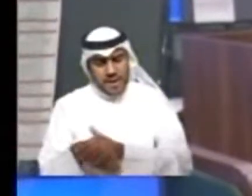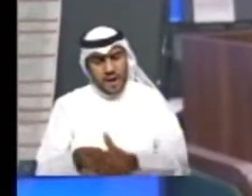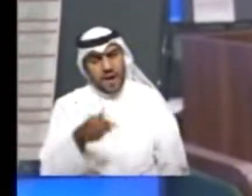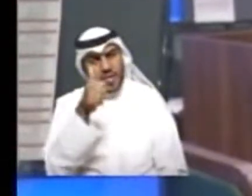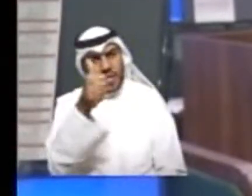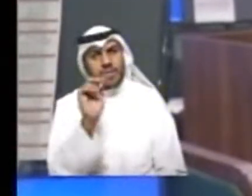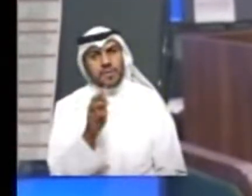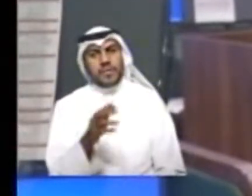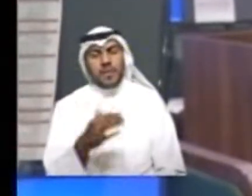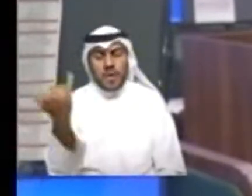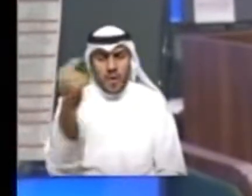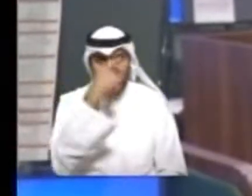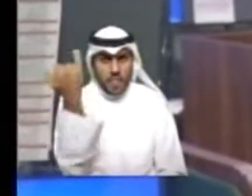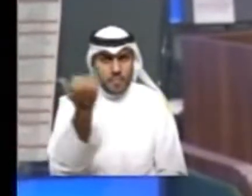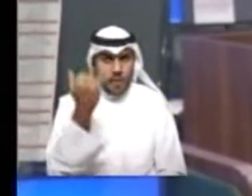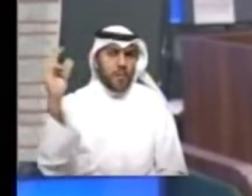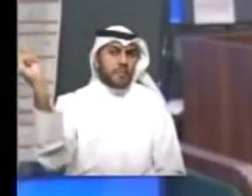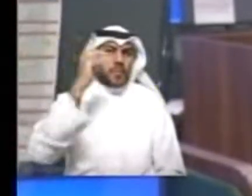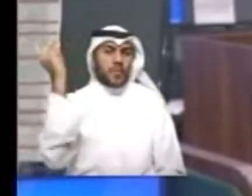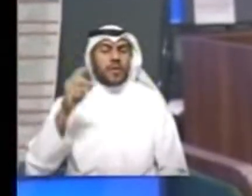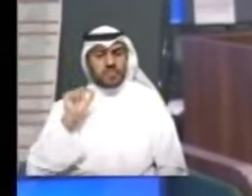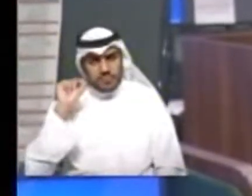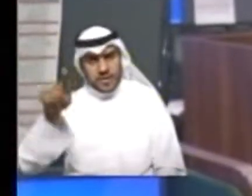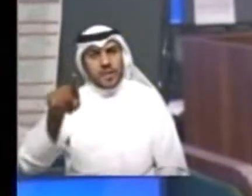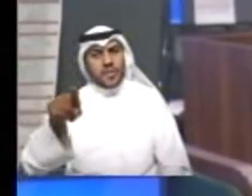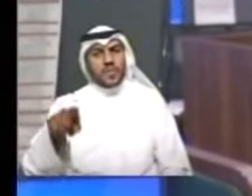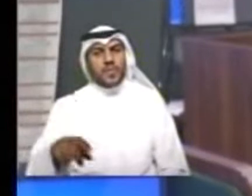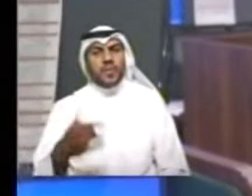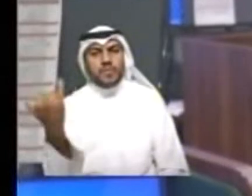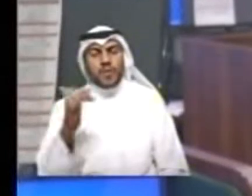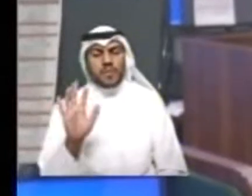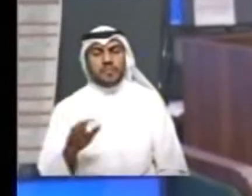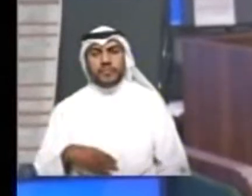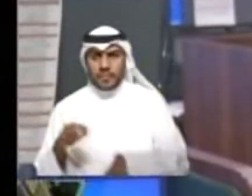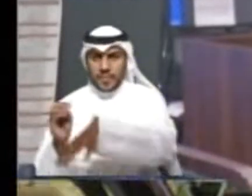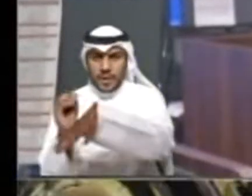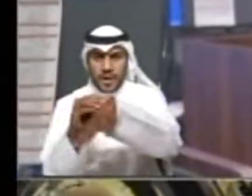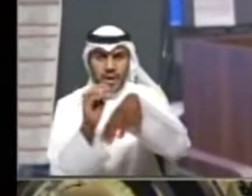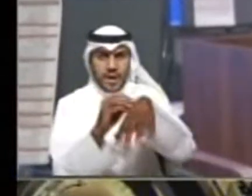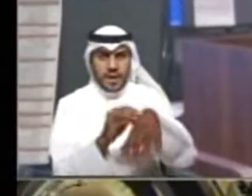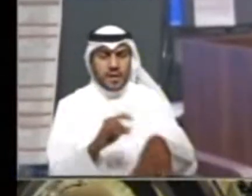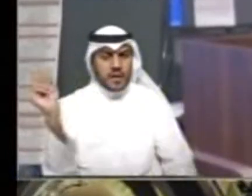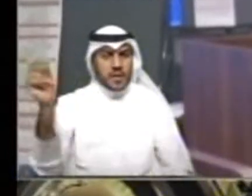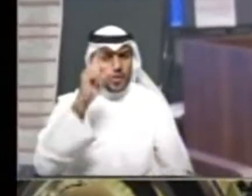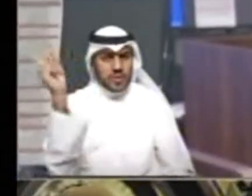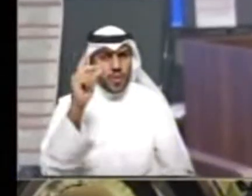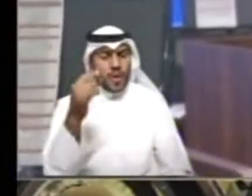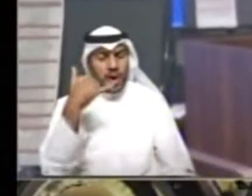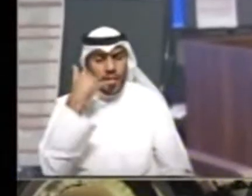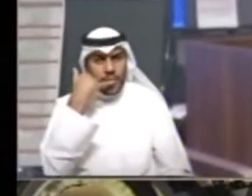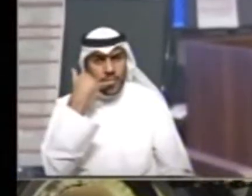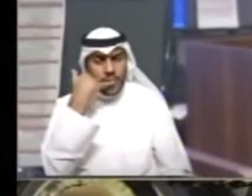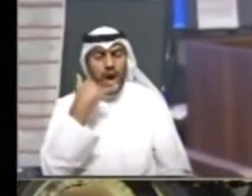هاتف الطوارئ في حالة طوارئ، وكذلك لعمل لازم. وهاتف الطوارئ ليس للطوارئ فقط، إذا عندك